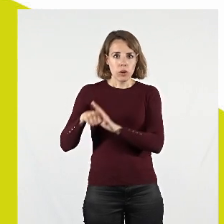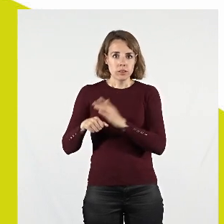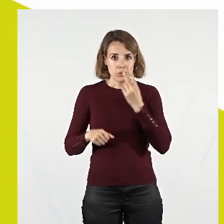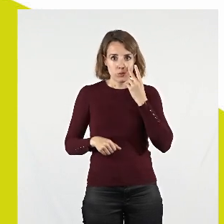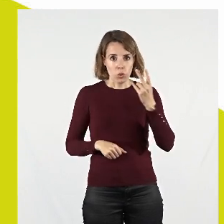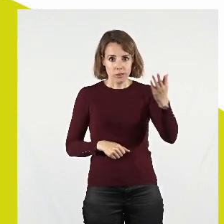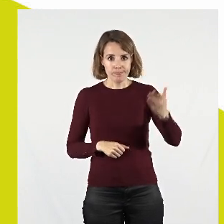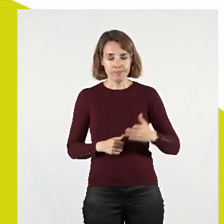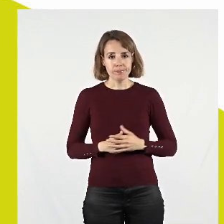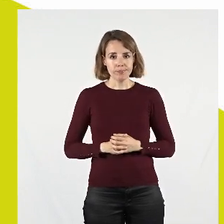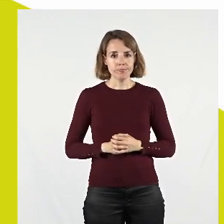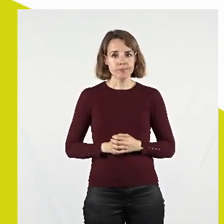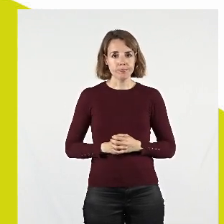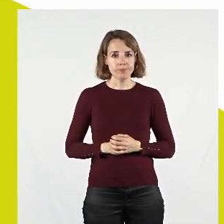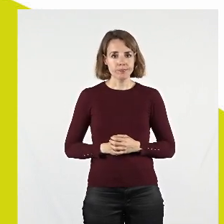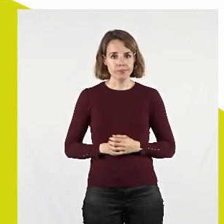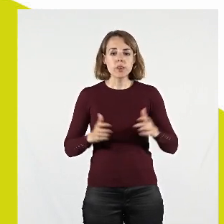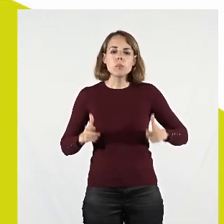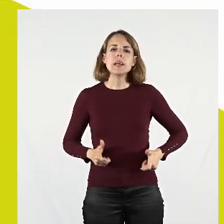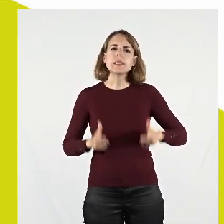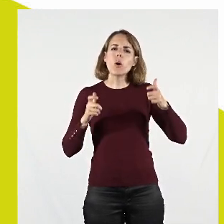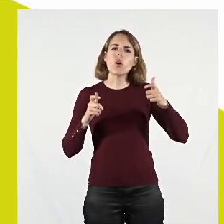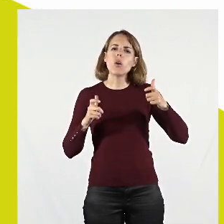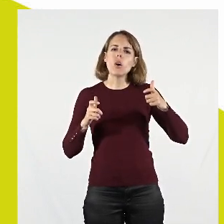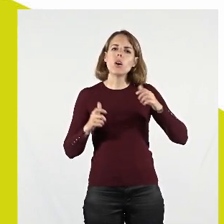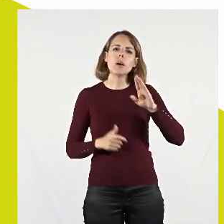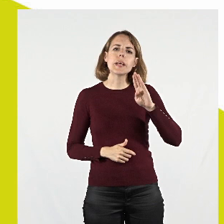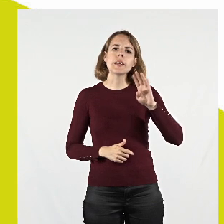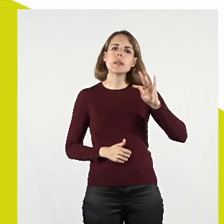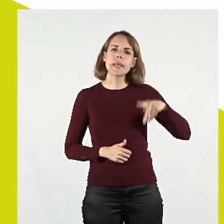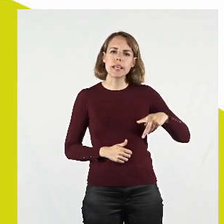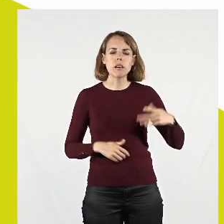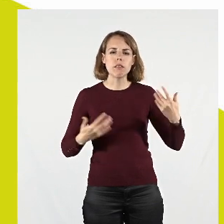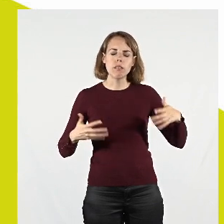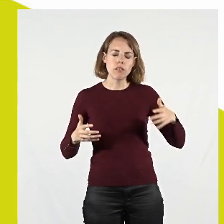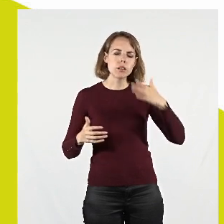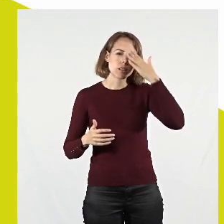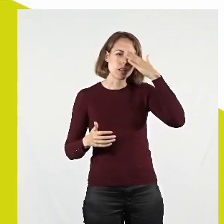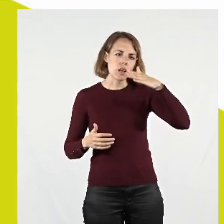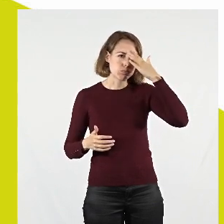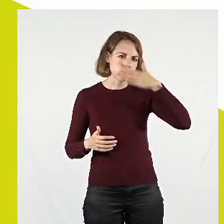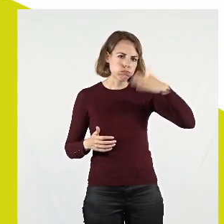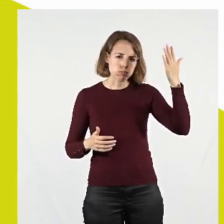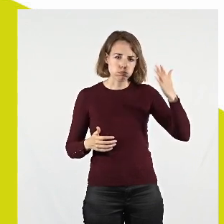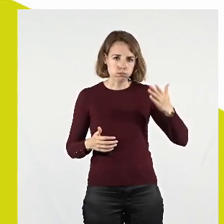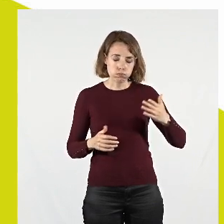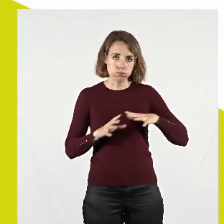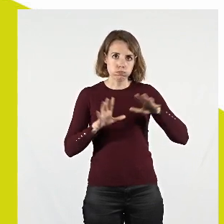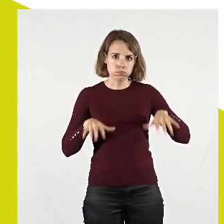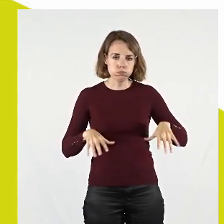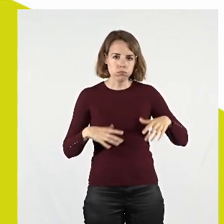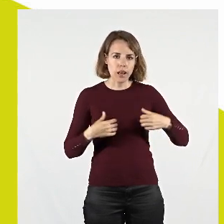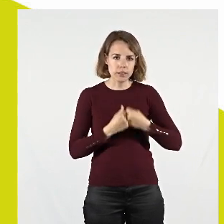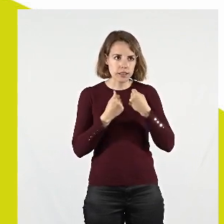d'activité. Le BTP est connu comme étant un secteur à haute préoccupation d'accidentologie. Alors, il figure très haut parce que